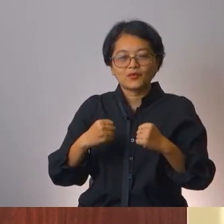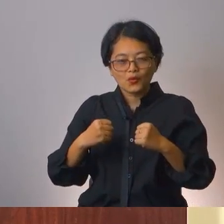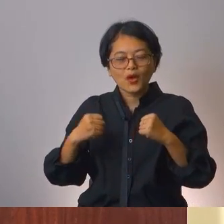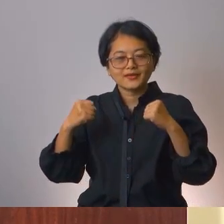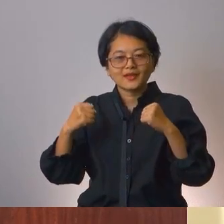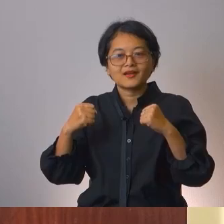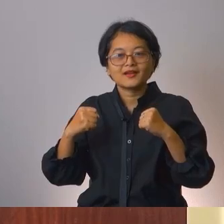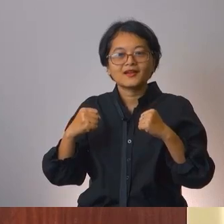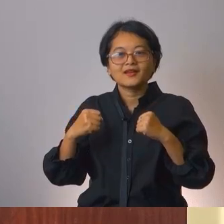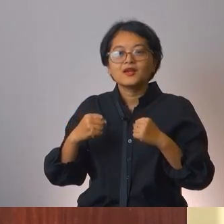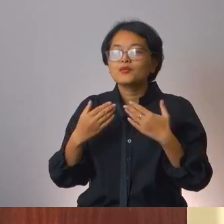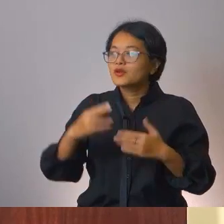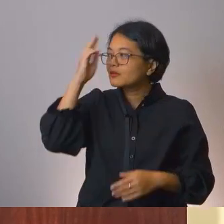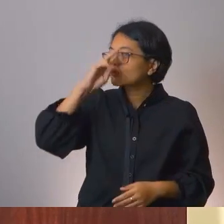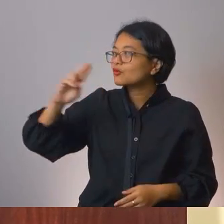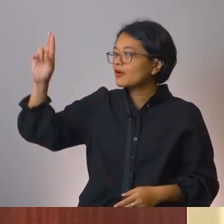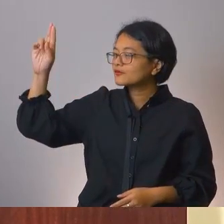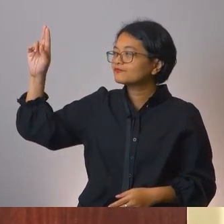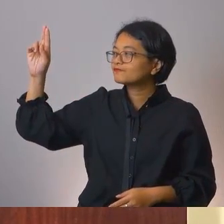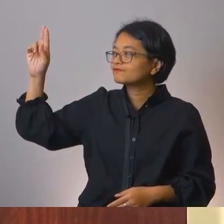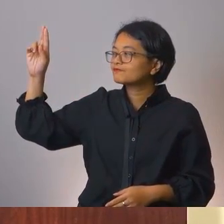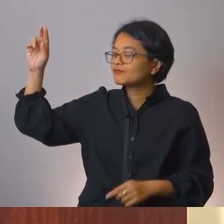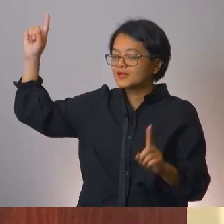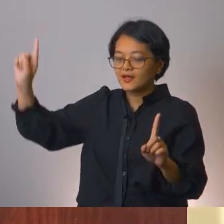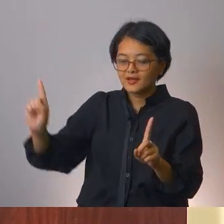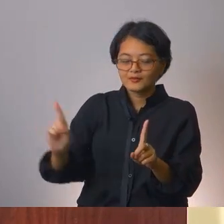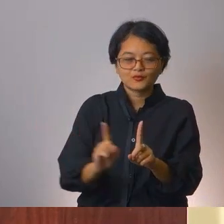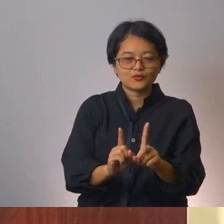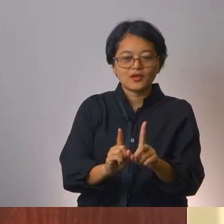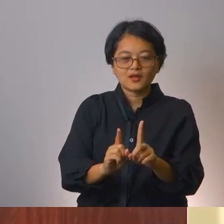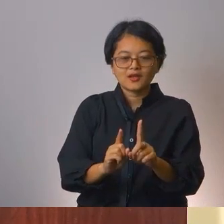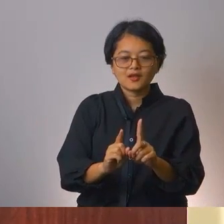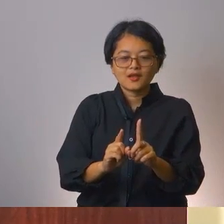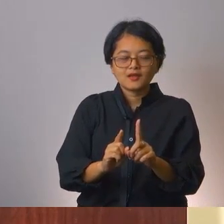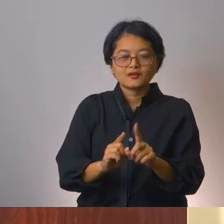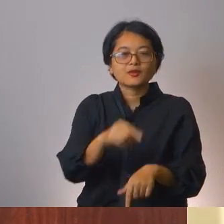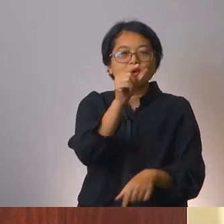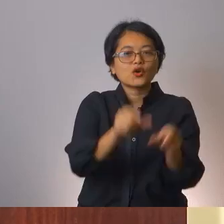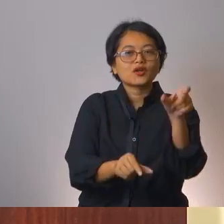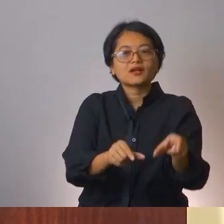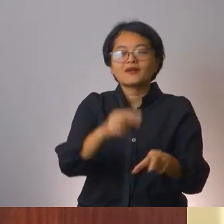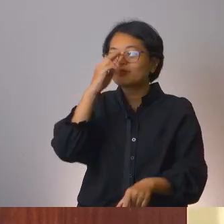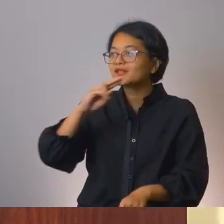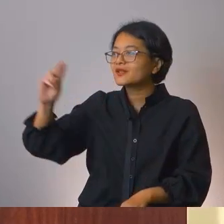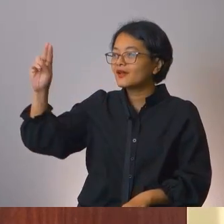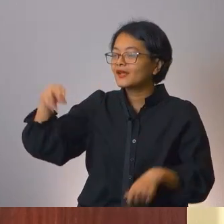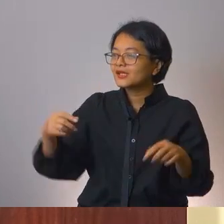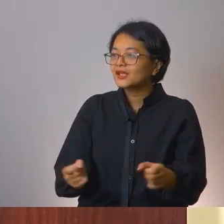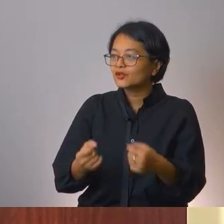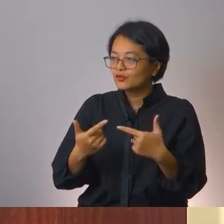kehadiran Tuhan terus semakin nyata dalam kehidupan orang-orang yang percaya, yang hidup melakukan cinta